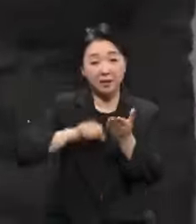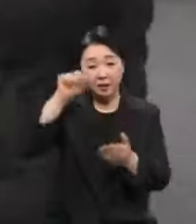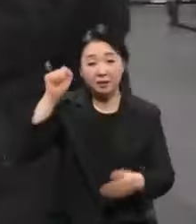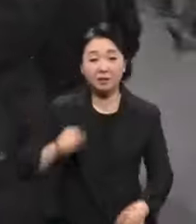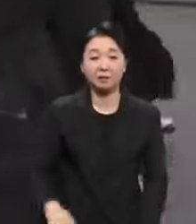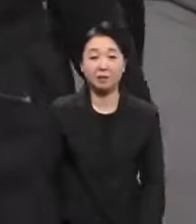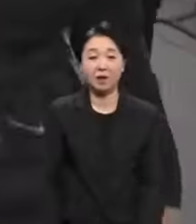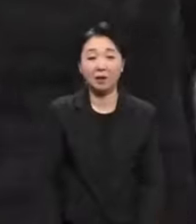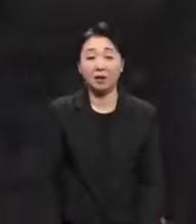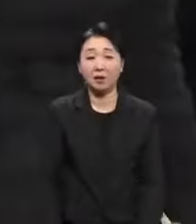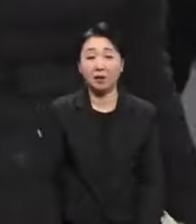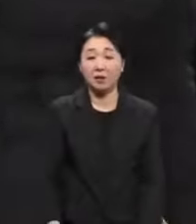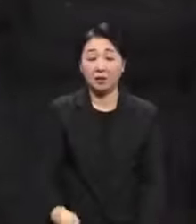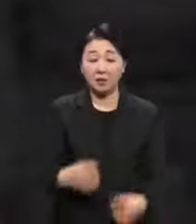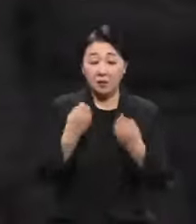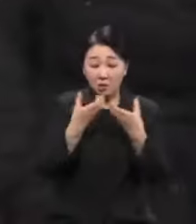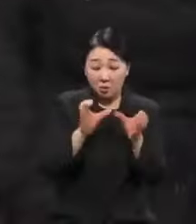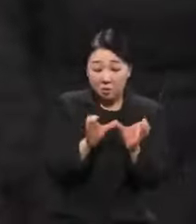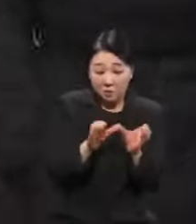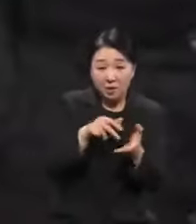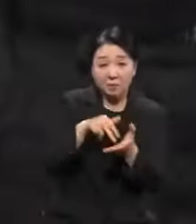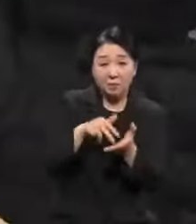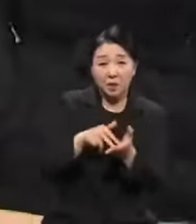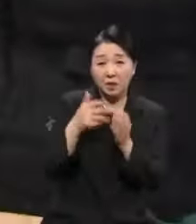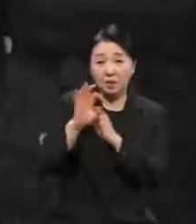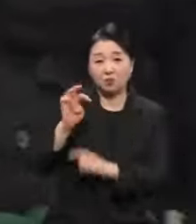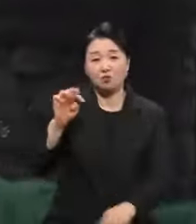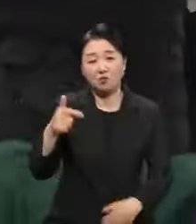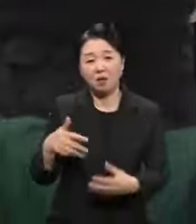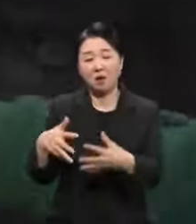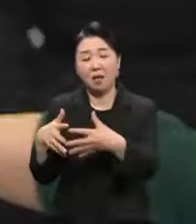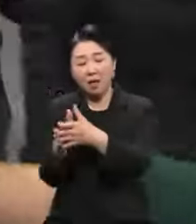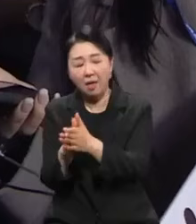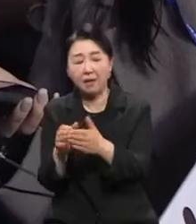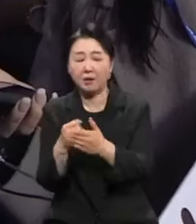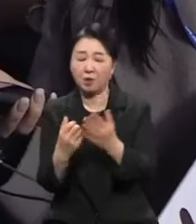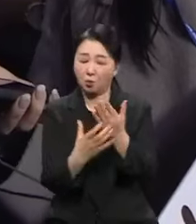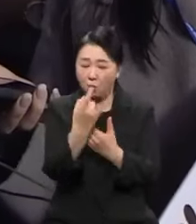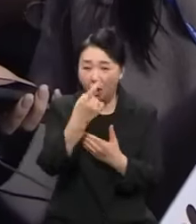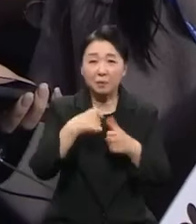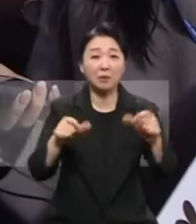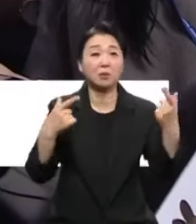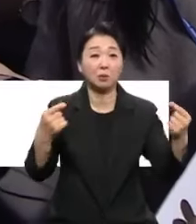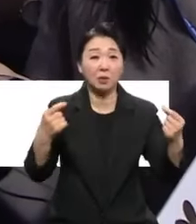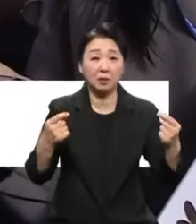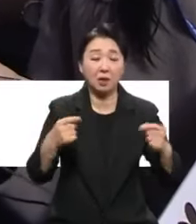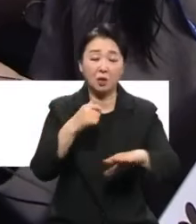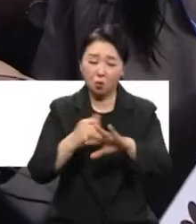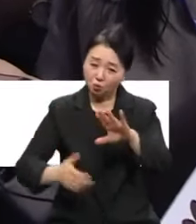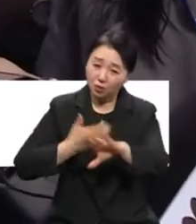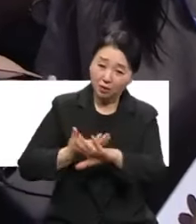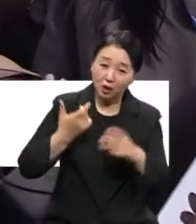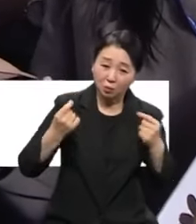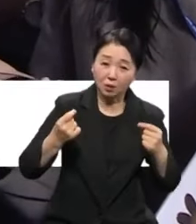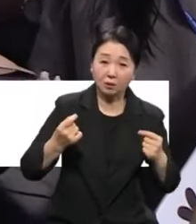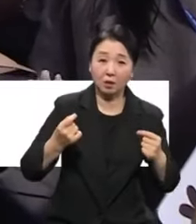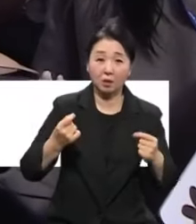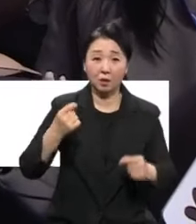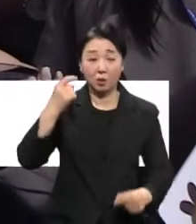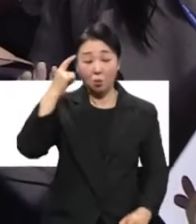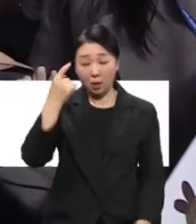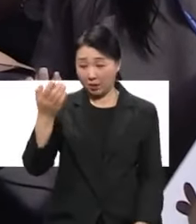이준석 사당화이자 통합 정신을 깨뜨리는 것이라며 쿠데타에 비유했습니다. 전두환이 지금 나라가